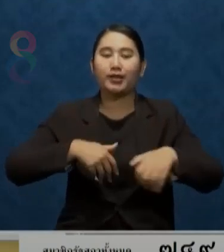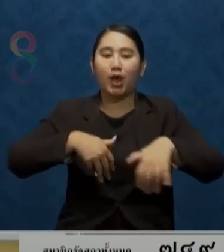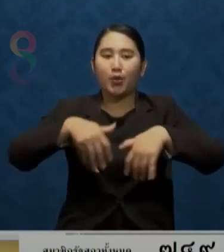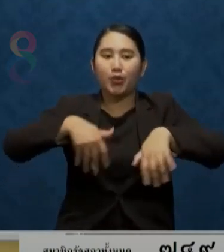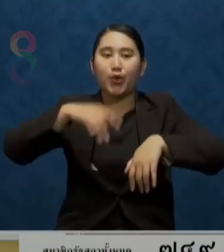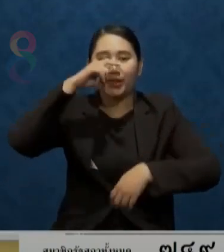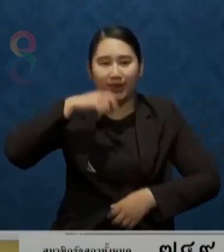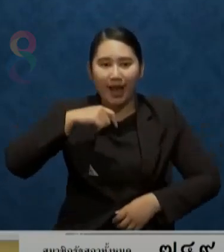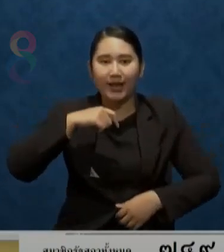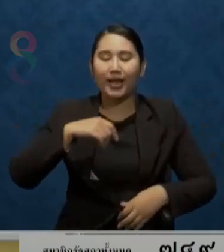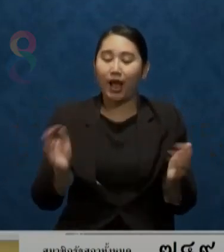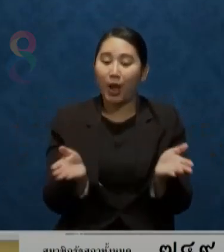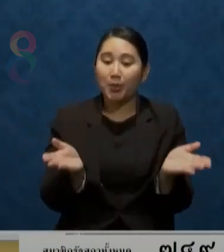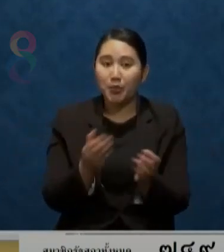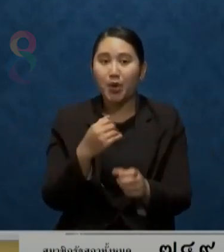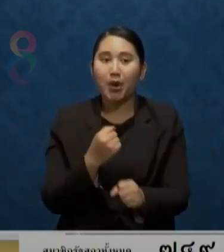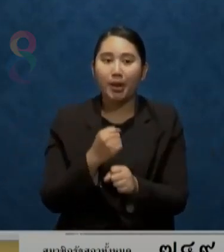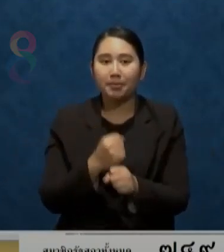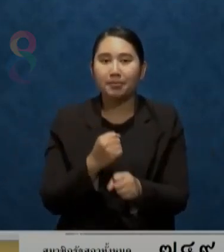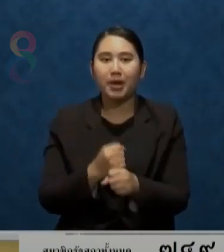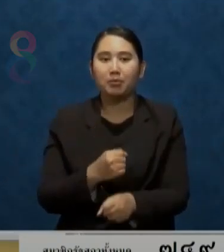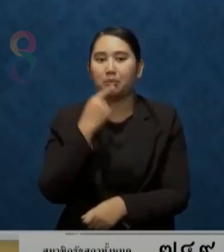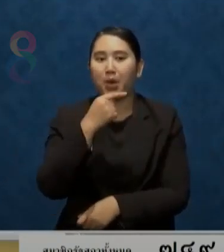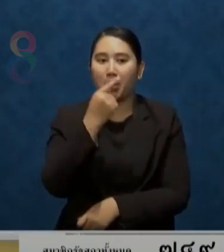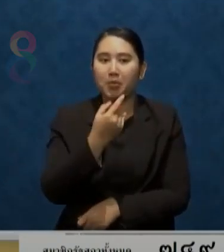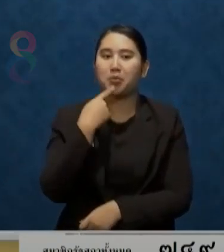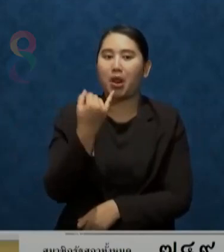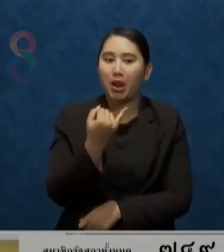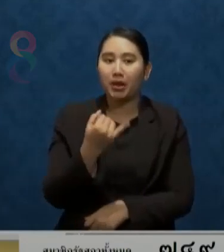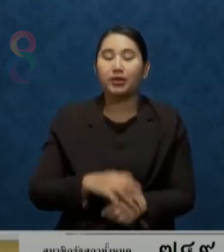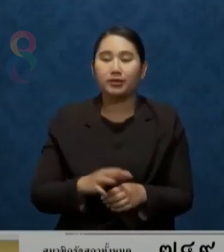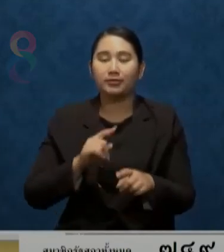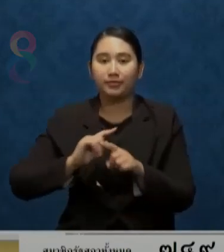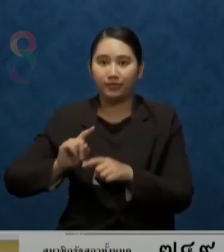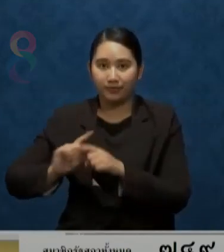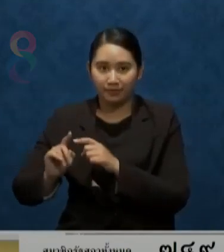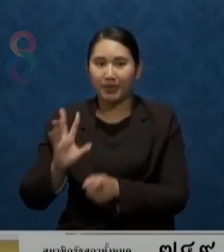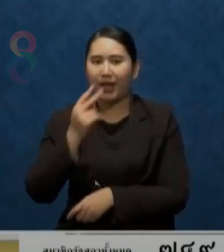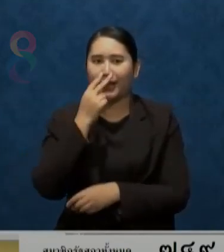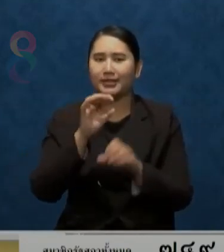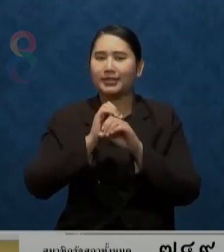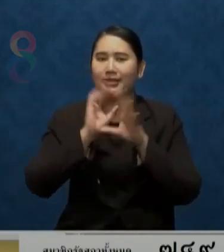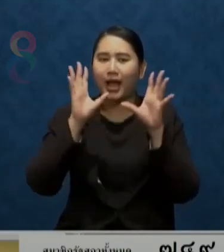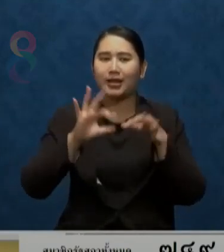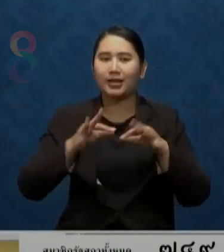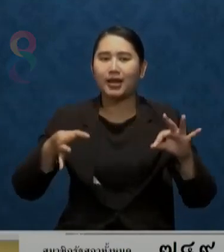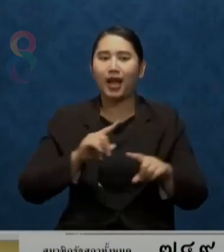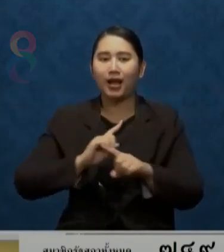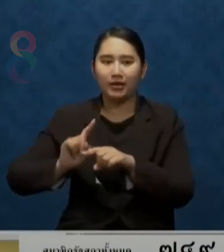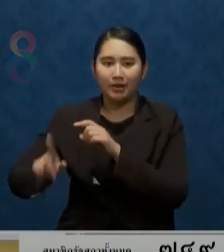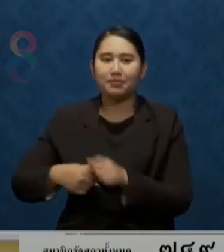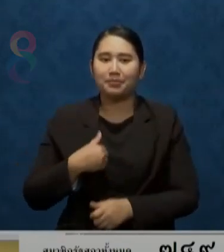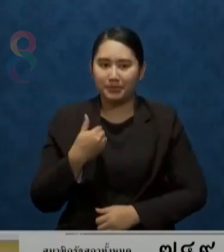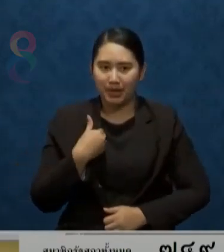นคนทั้งหลายกระทำแต่เรื่องละเมิดสถาบันปรากฏอยู่เป็นคดีมากมาย